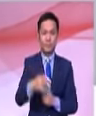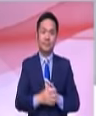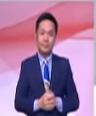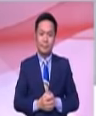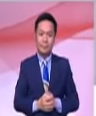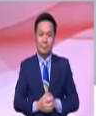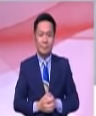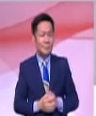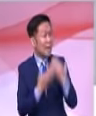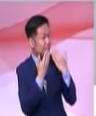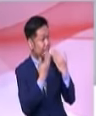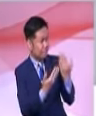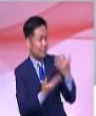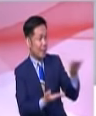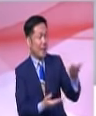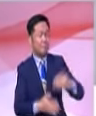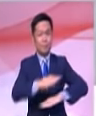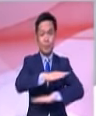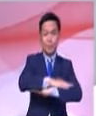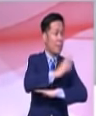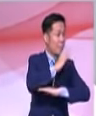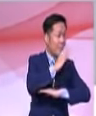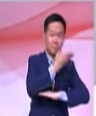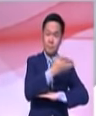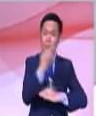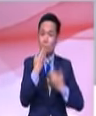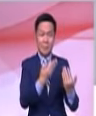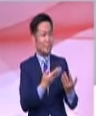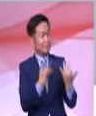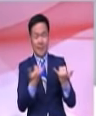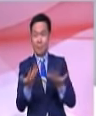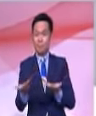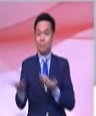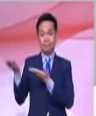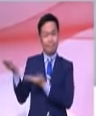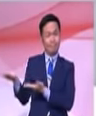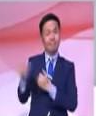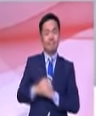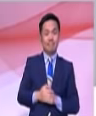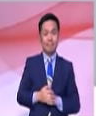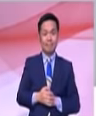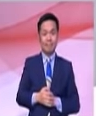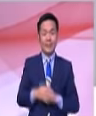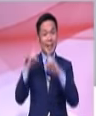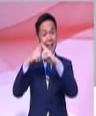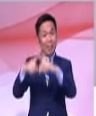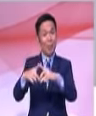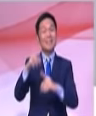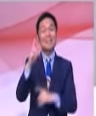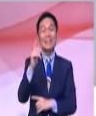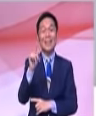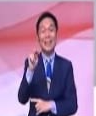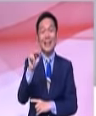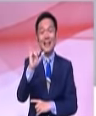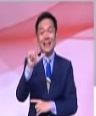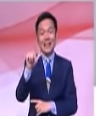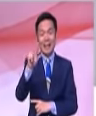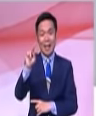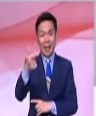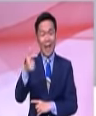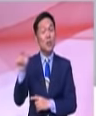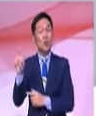Terima kasih rakan penyampai di studio. Baik, ketika ini saya berada di Dewan Kenyalang Universiti